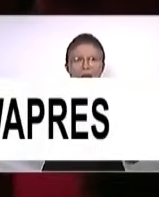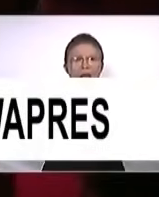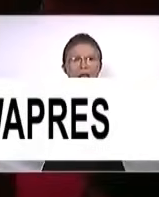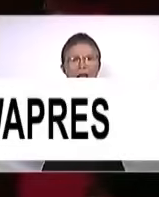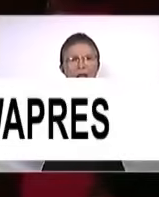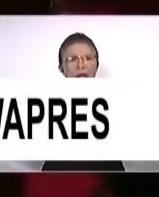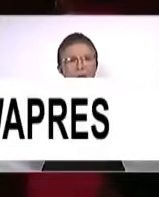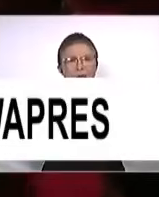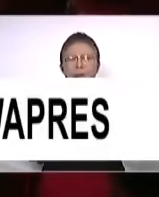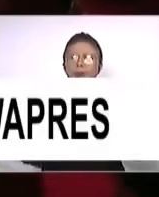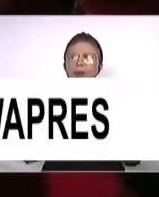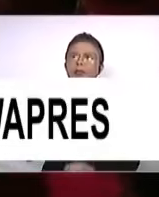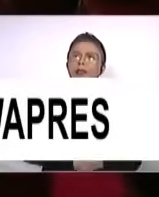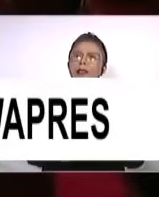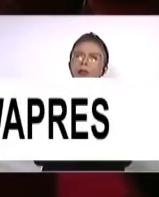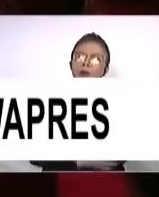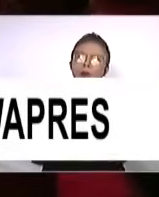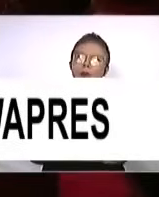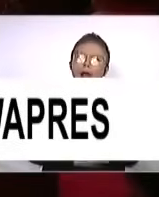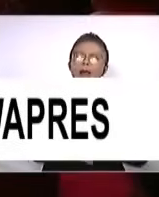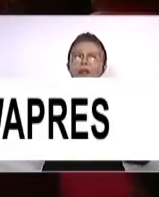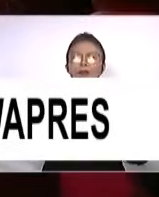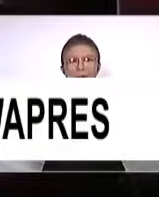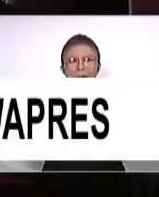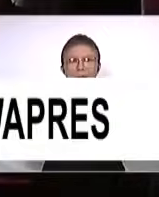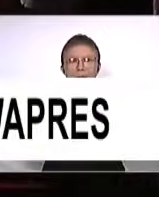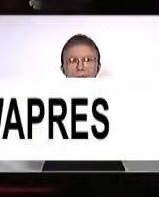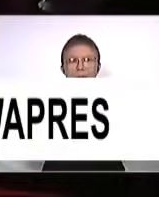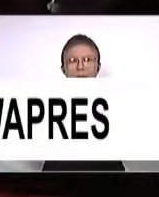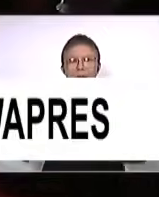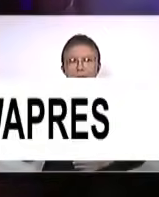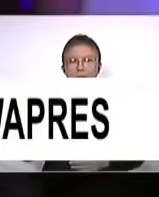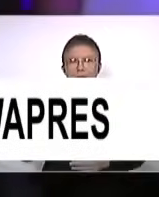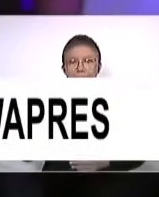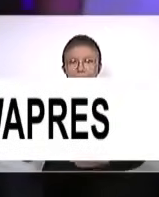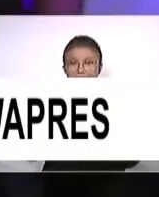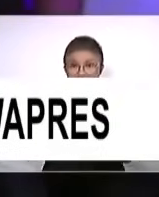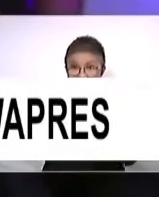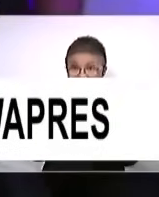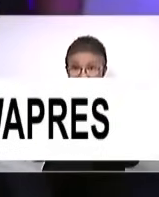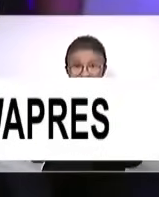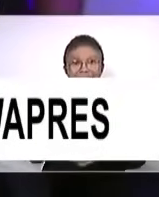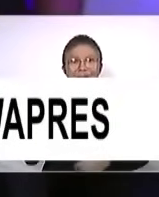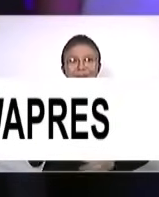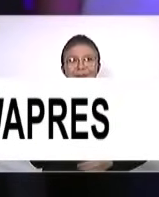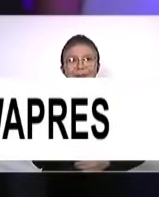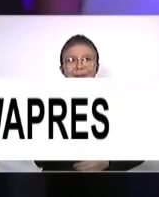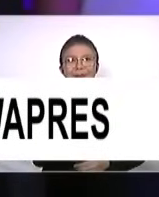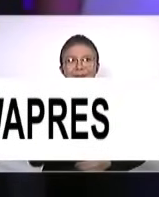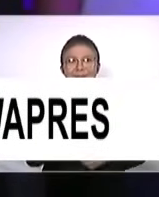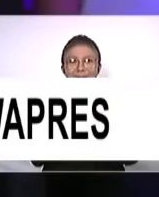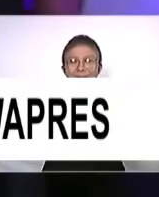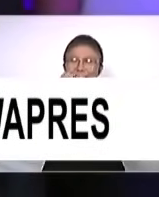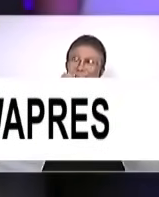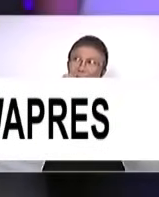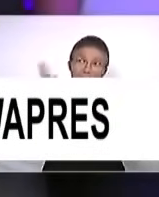Sisi kelemahan dari lawan akan kelihatan di situlah Sisi kelemahan apa namanya eh katakan cawa pres